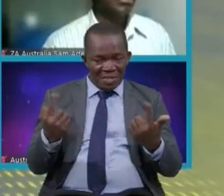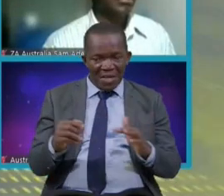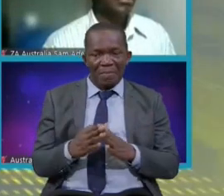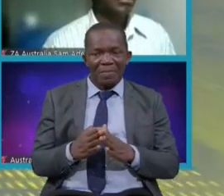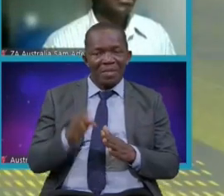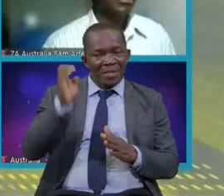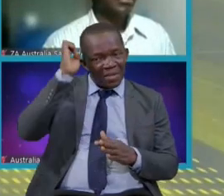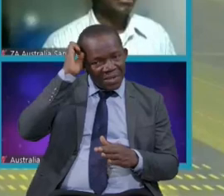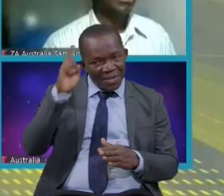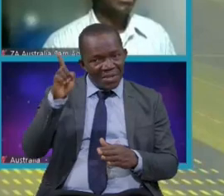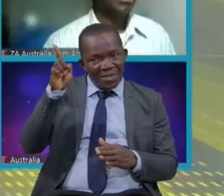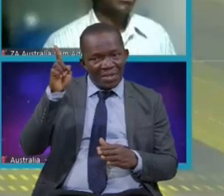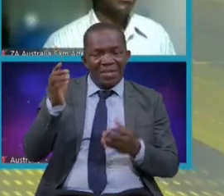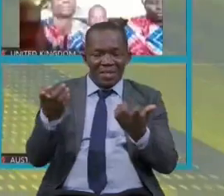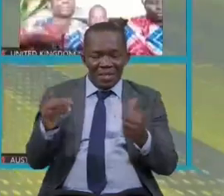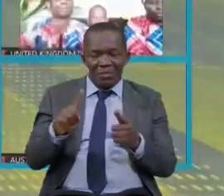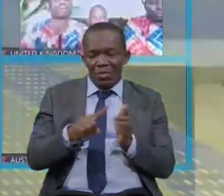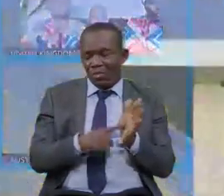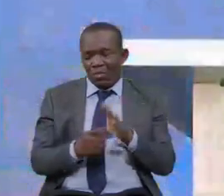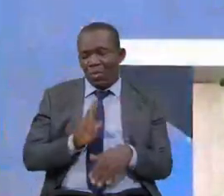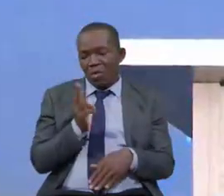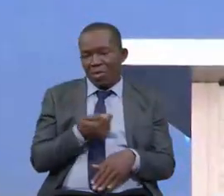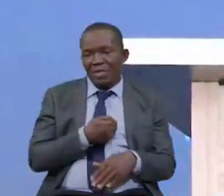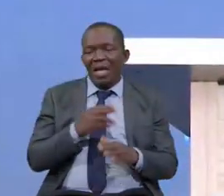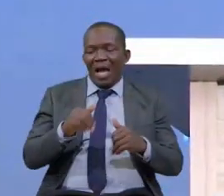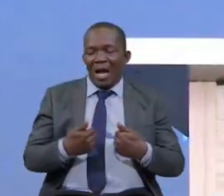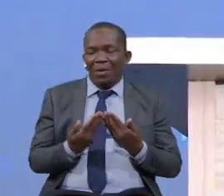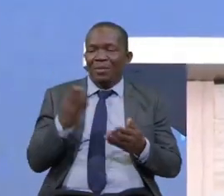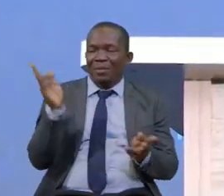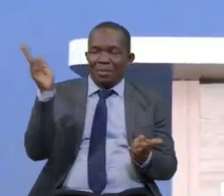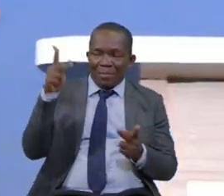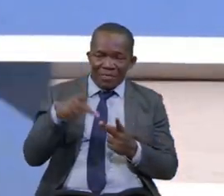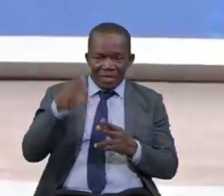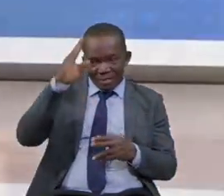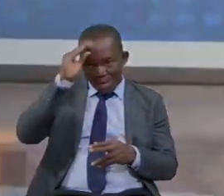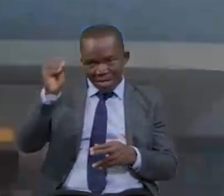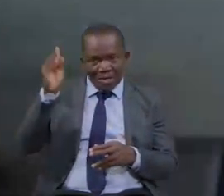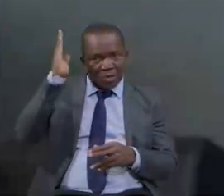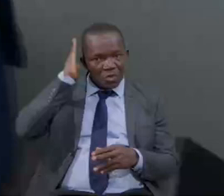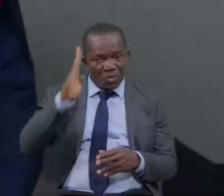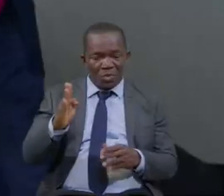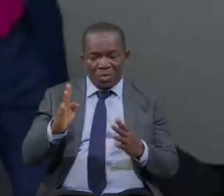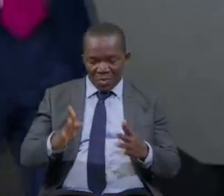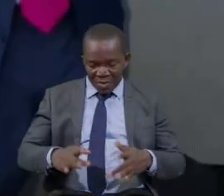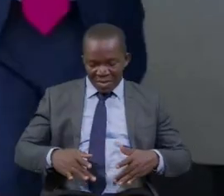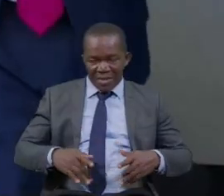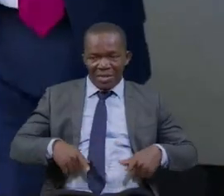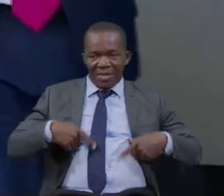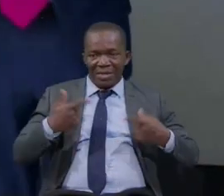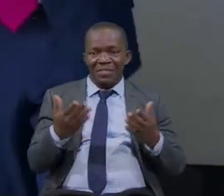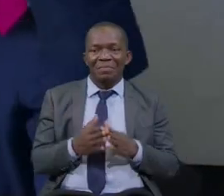comment l'homme parfait doit vivre. Le Fils de l'homme. Maintenant, le Fils de Dieu